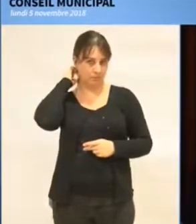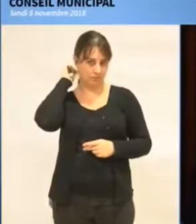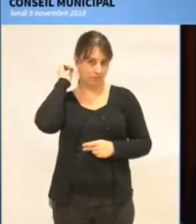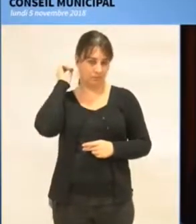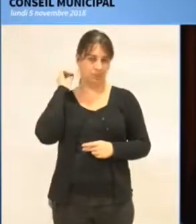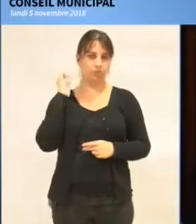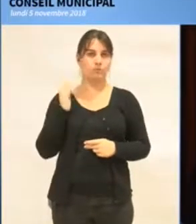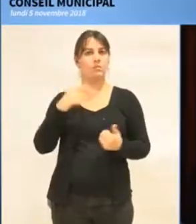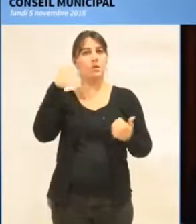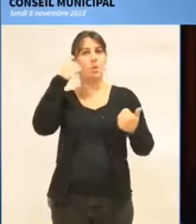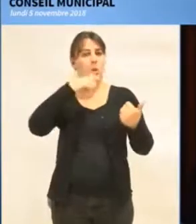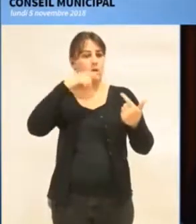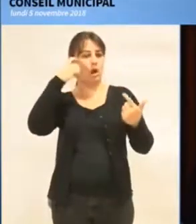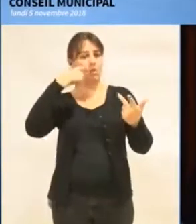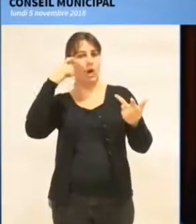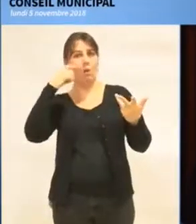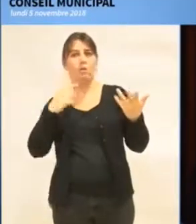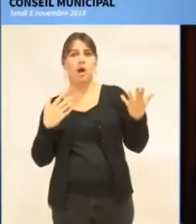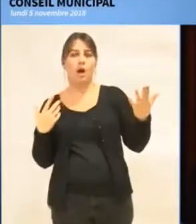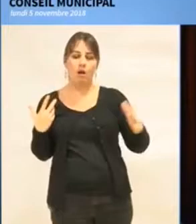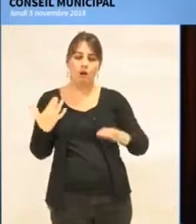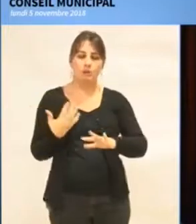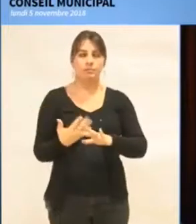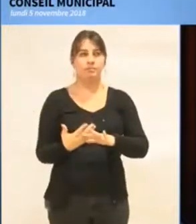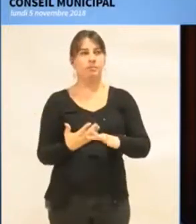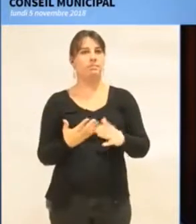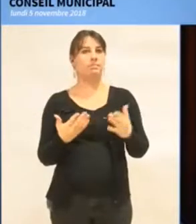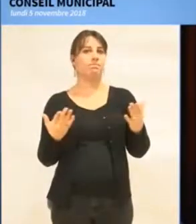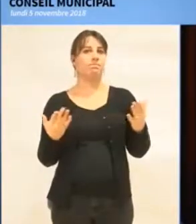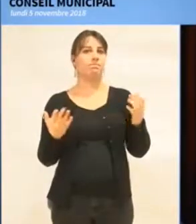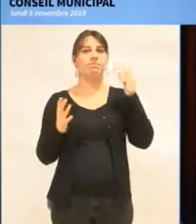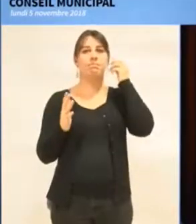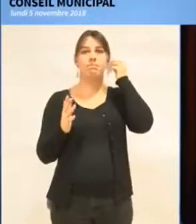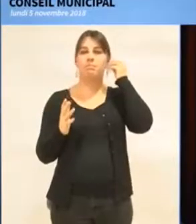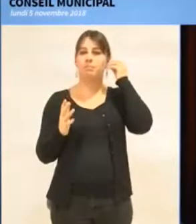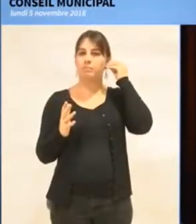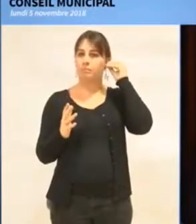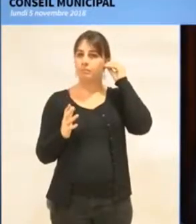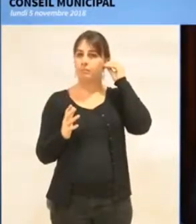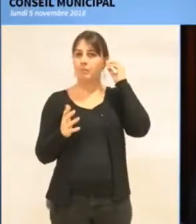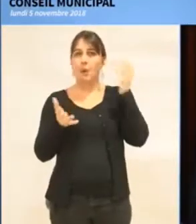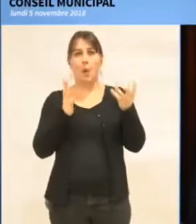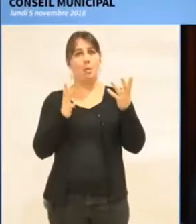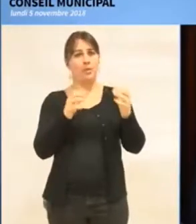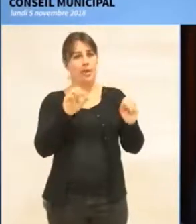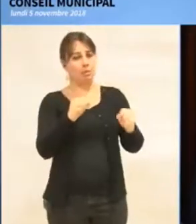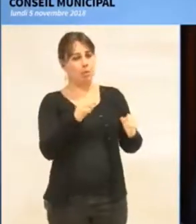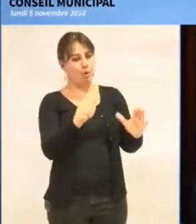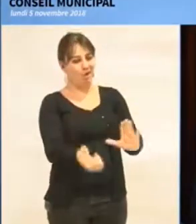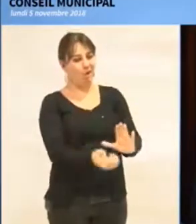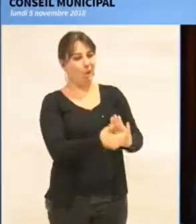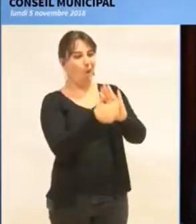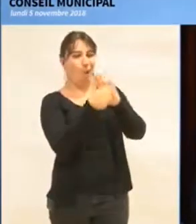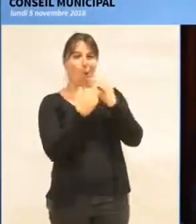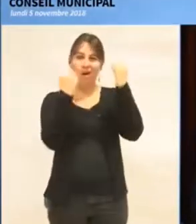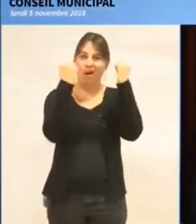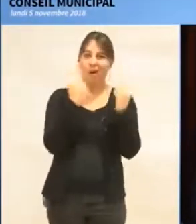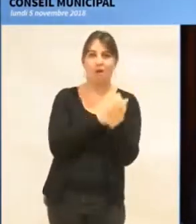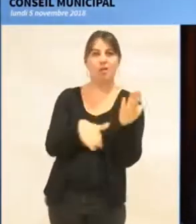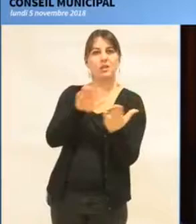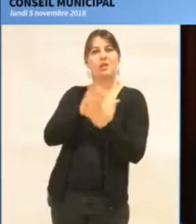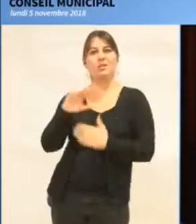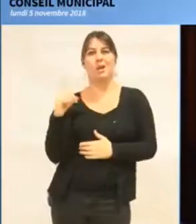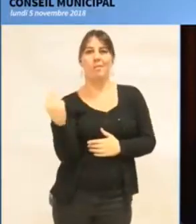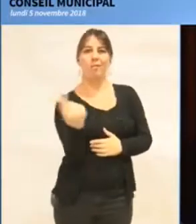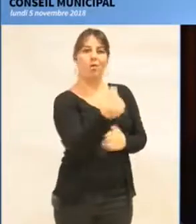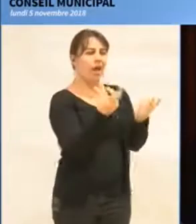Après ce constat-là, vous auriez pu exposer le rôle clair et peut-être renforcé que vous entendiez jouer avec nos